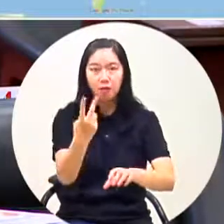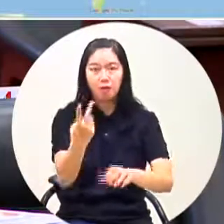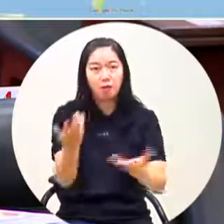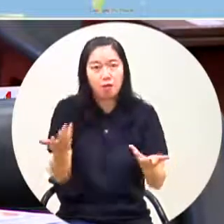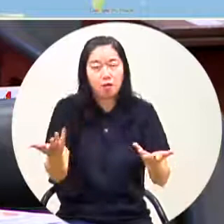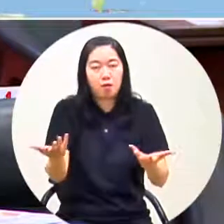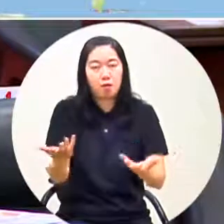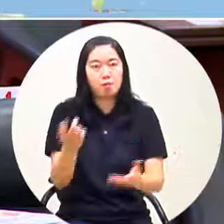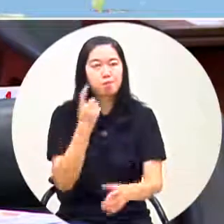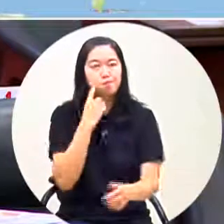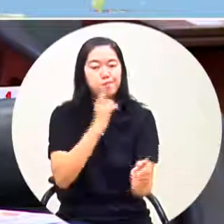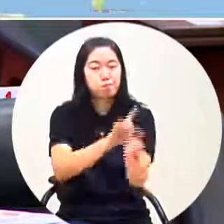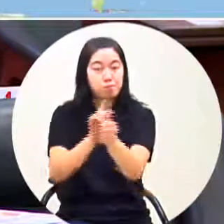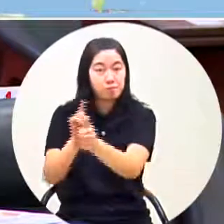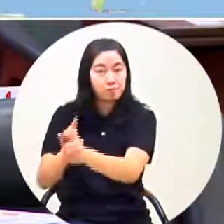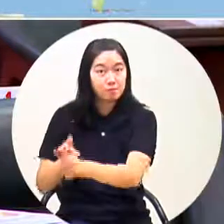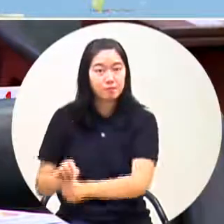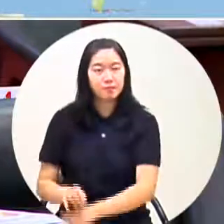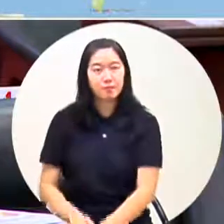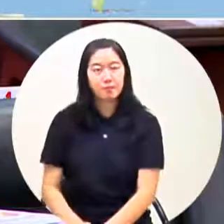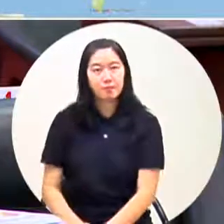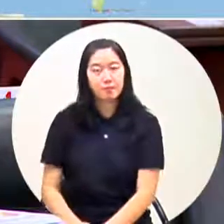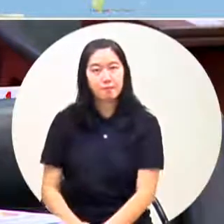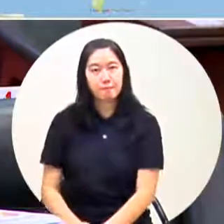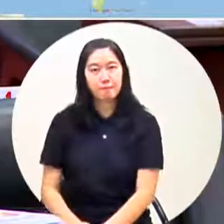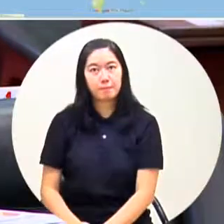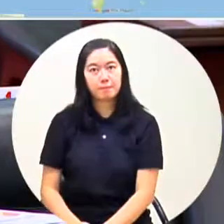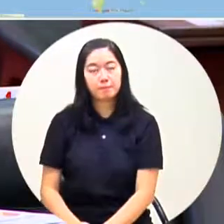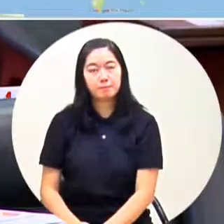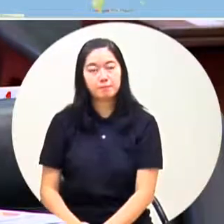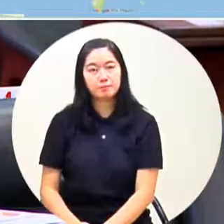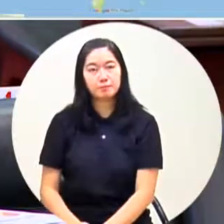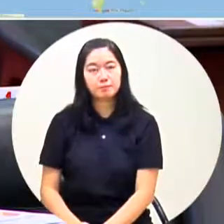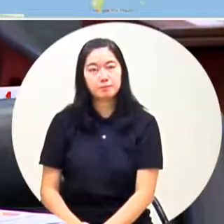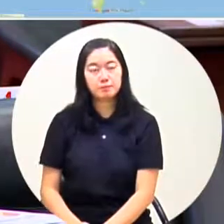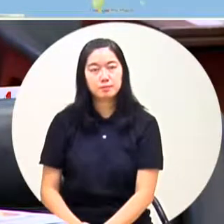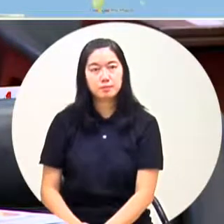哈，啊，尤其我们在